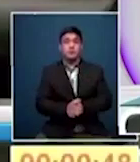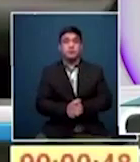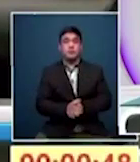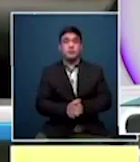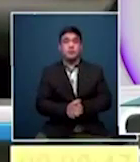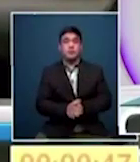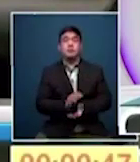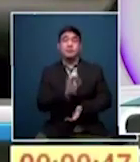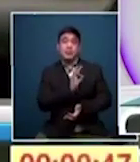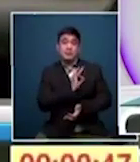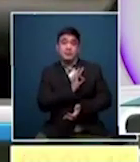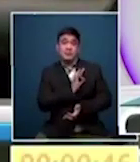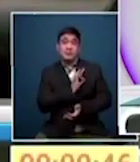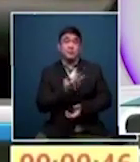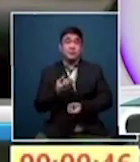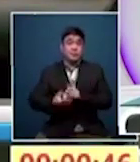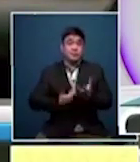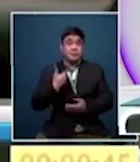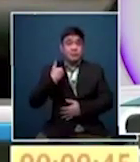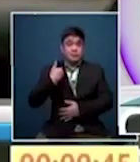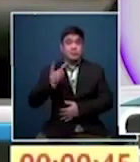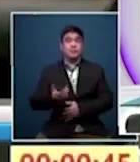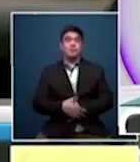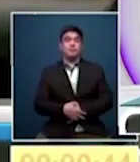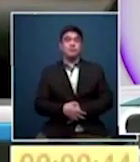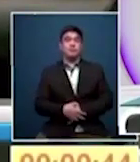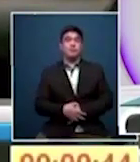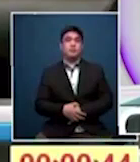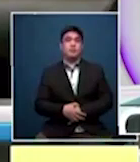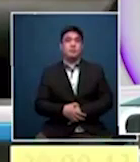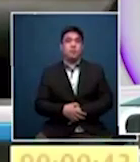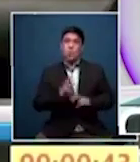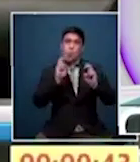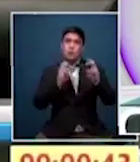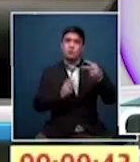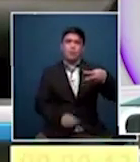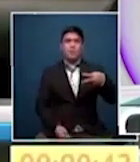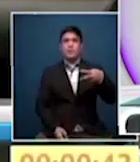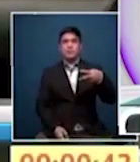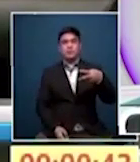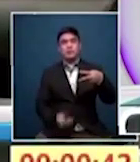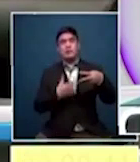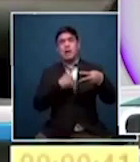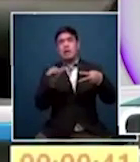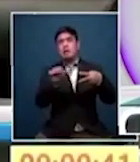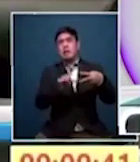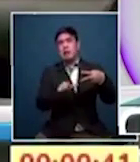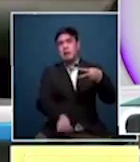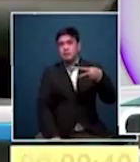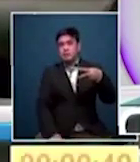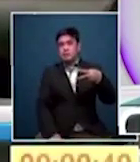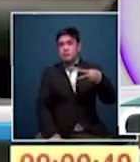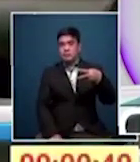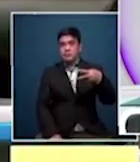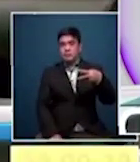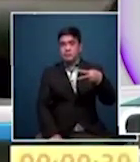แบบอะไรนะไม่ต้องจ้างสว.มามีเงินเดือนก็ได้ใช้ AI ก็ได้นี่ใช่ไห ม มันก็สวนเลย